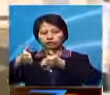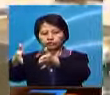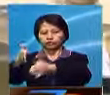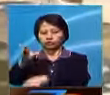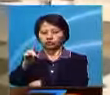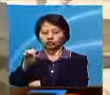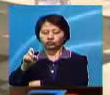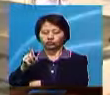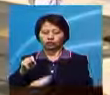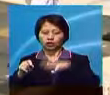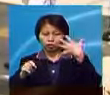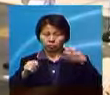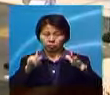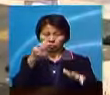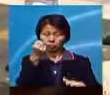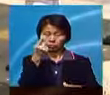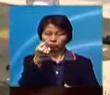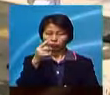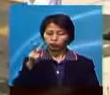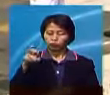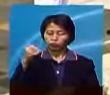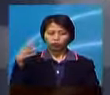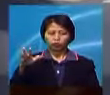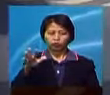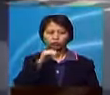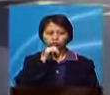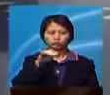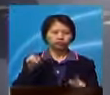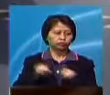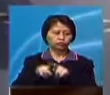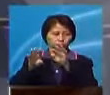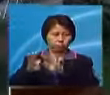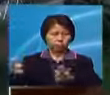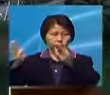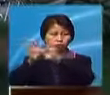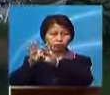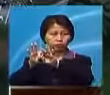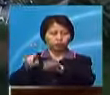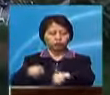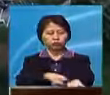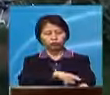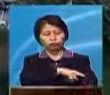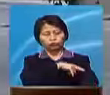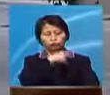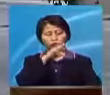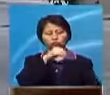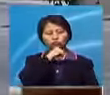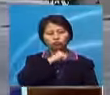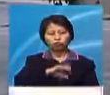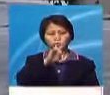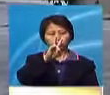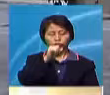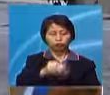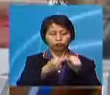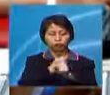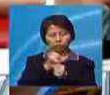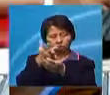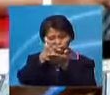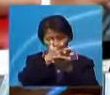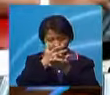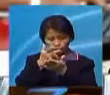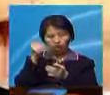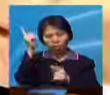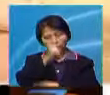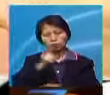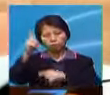pada 15 November 2011 yang tidak kurang pentingnya. Sepanjang 70 tahun RTM bersiaran, hari